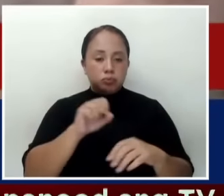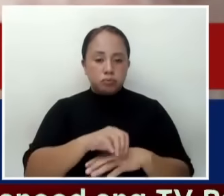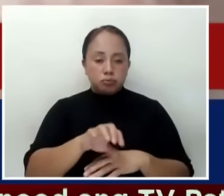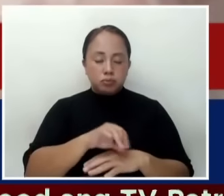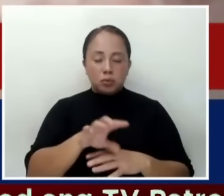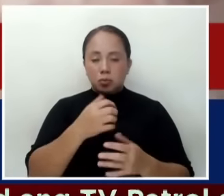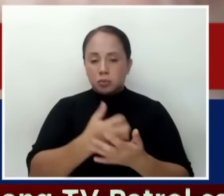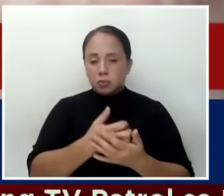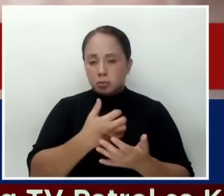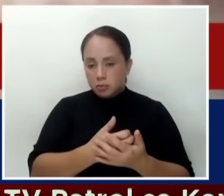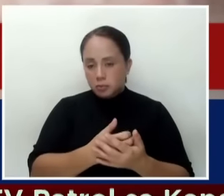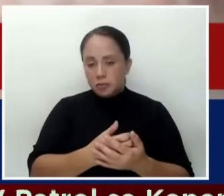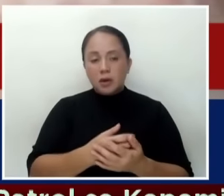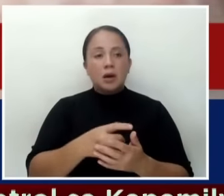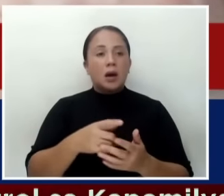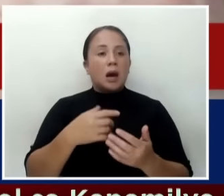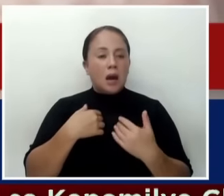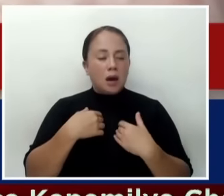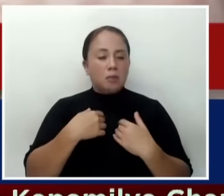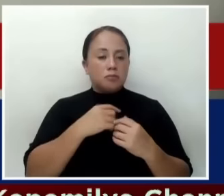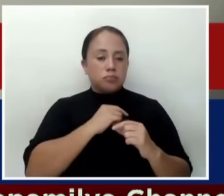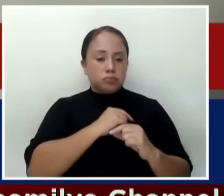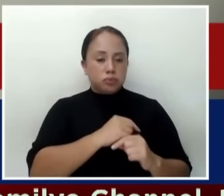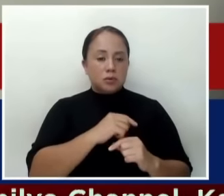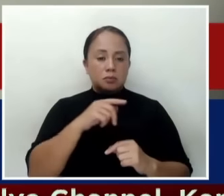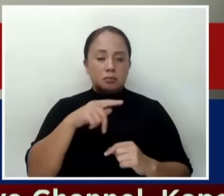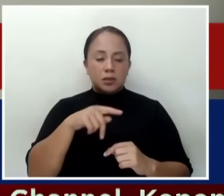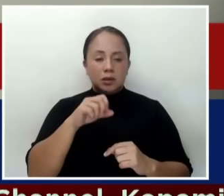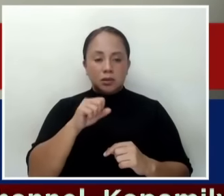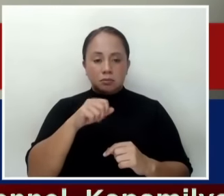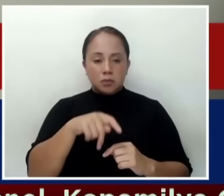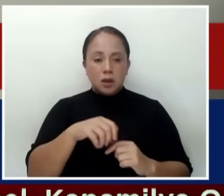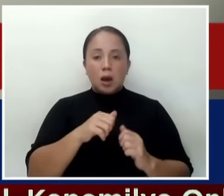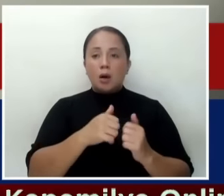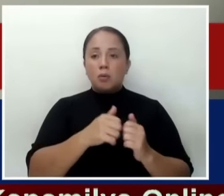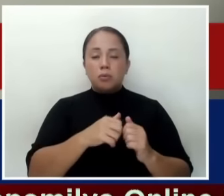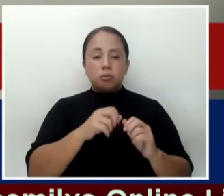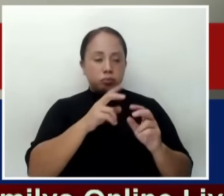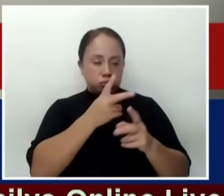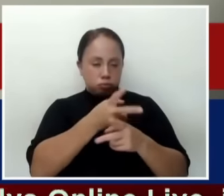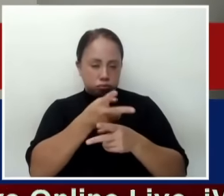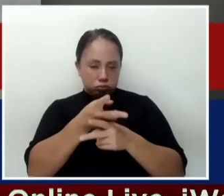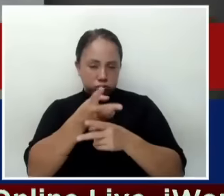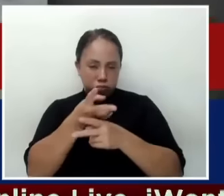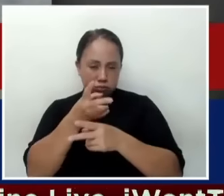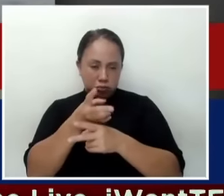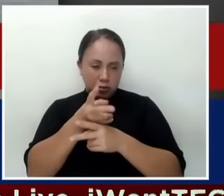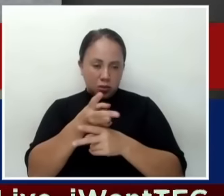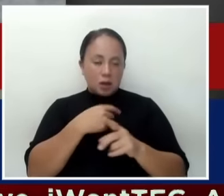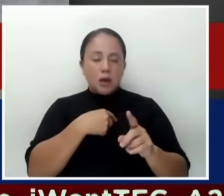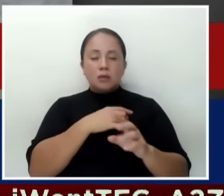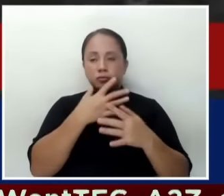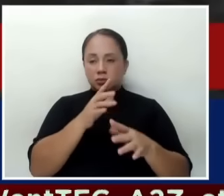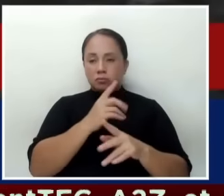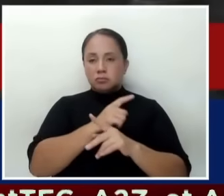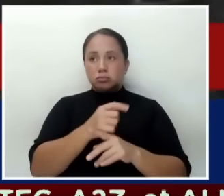economic affairs na may mga security ng mga PSG. Paano ka magkoconduct ng surveillance sa isang tao na protected sa